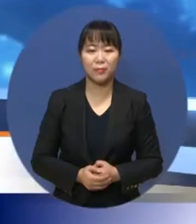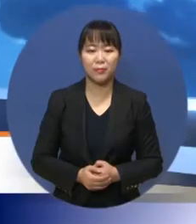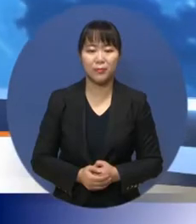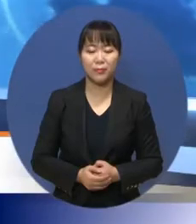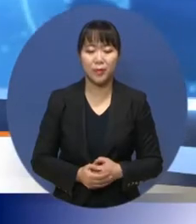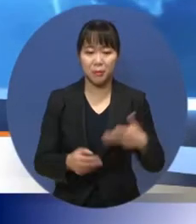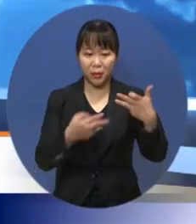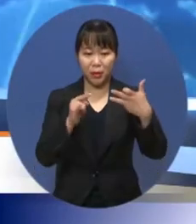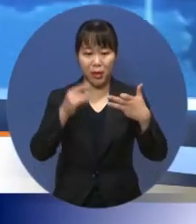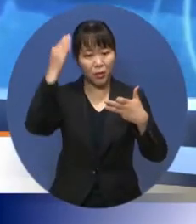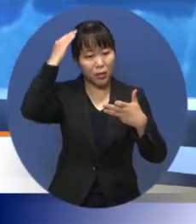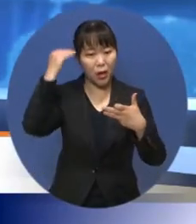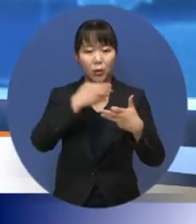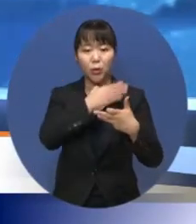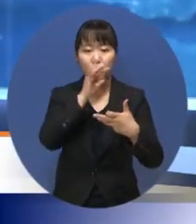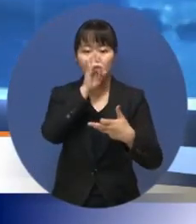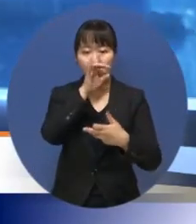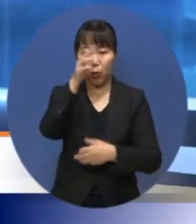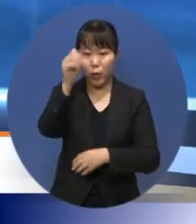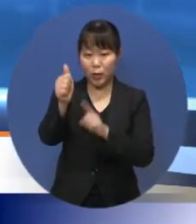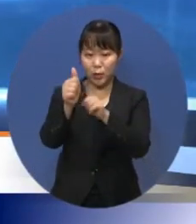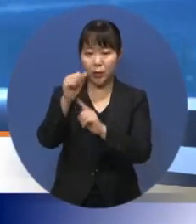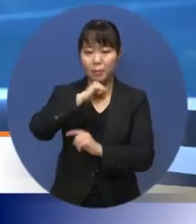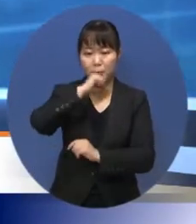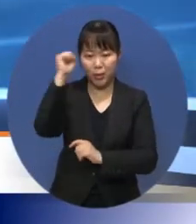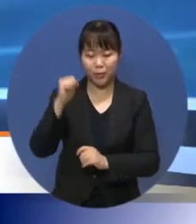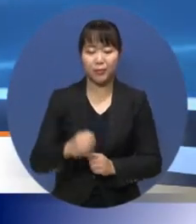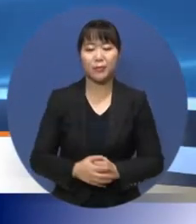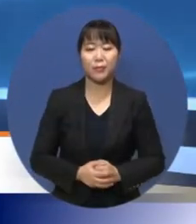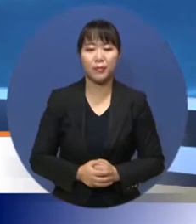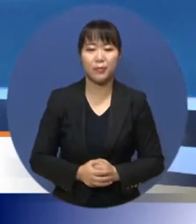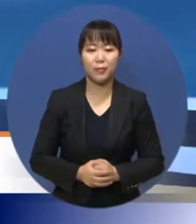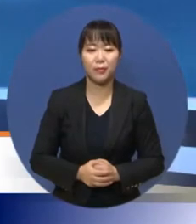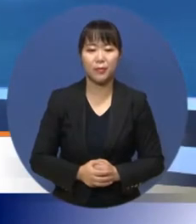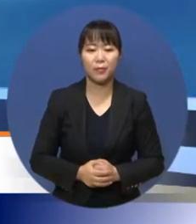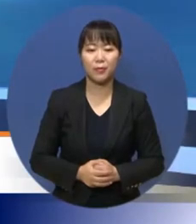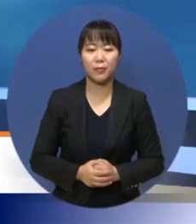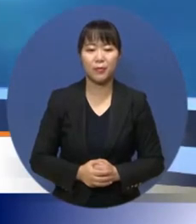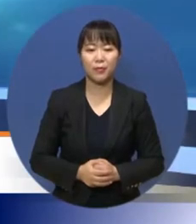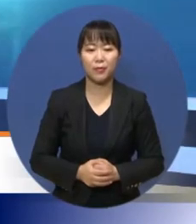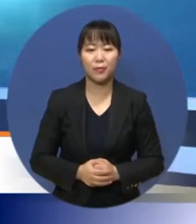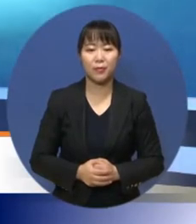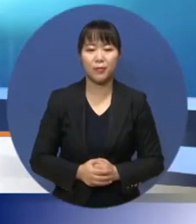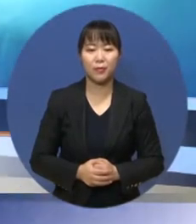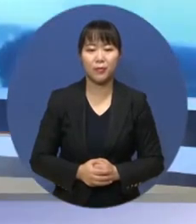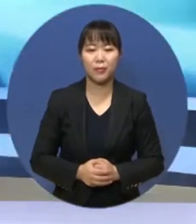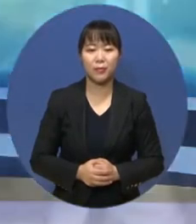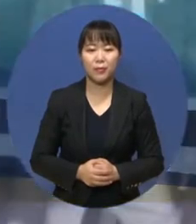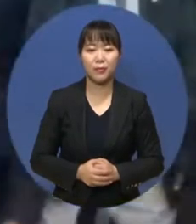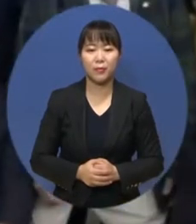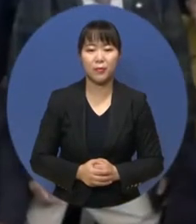제 18대 대한 놓인 중앙회장이 당선됐습니다 서 적용 기자가 보도합니다